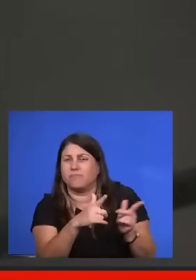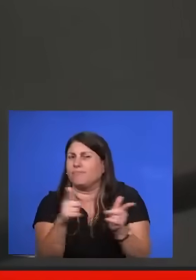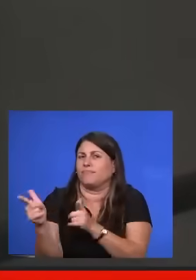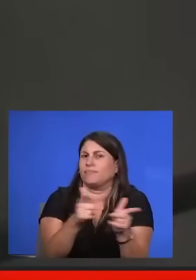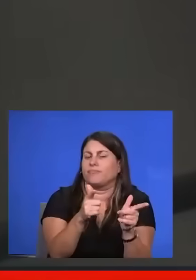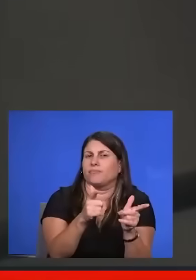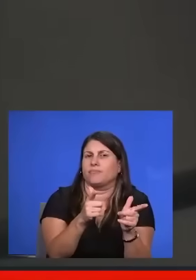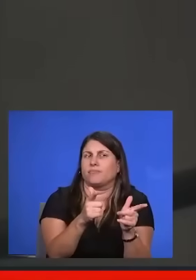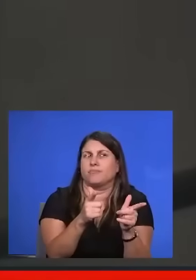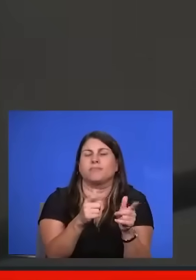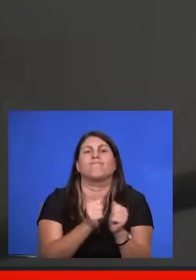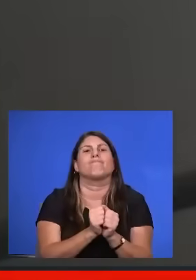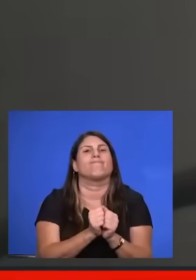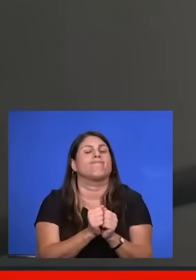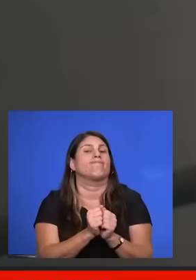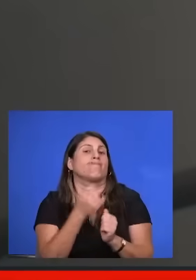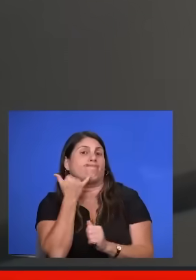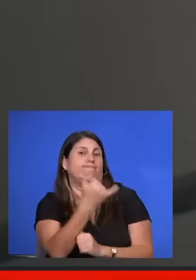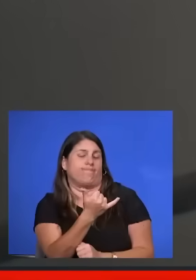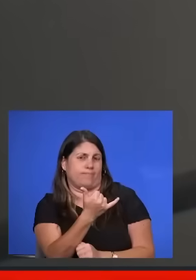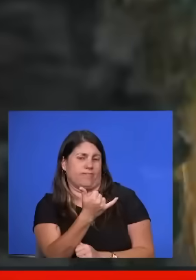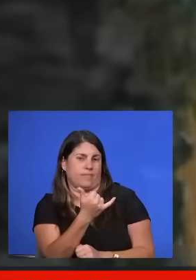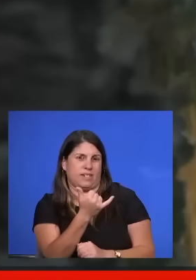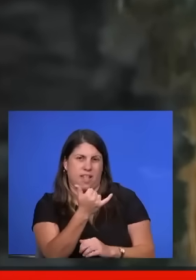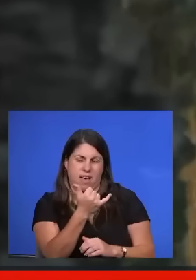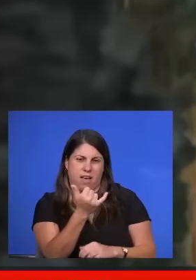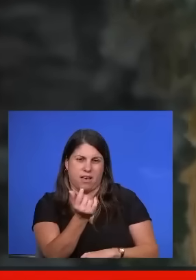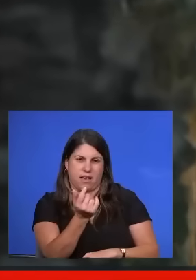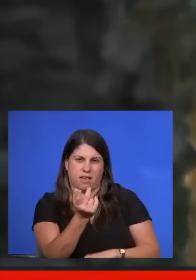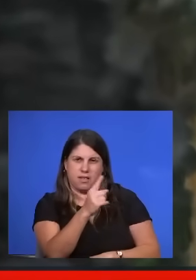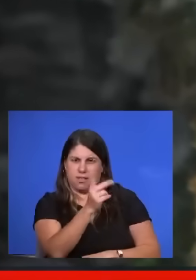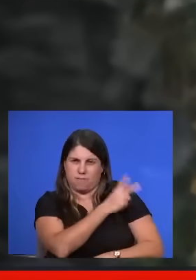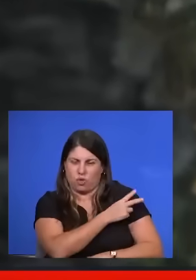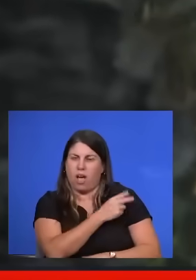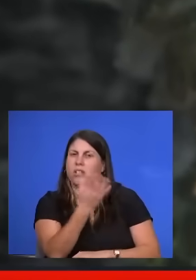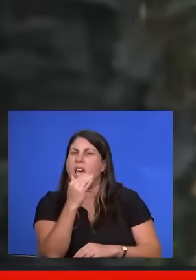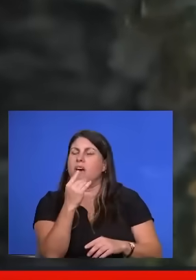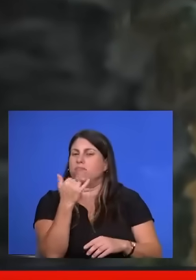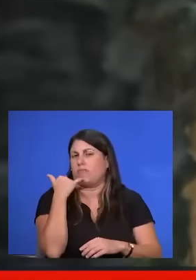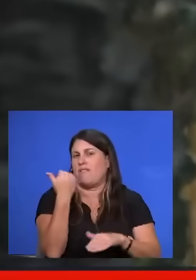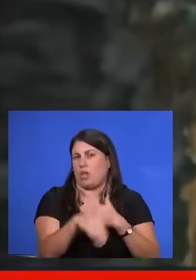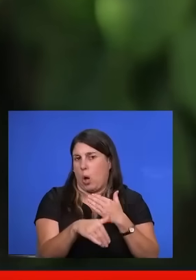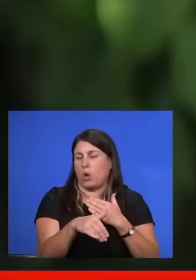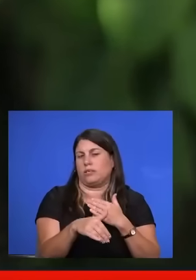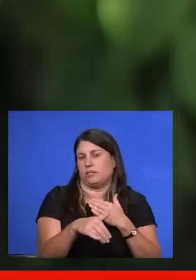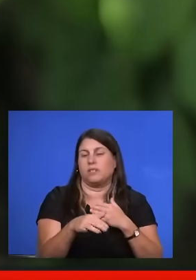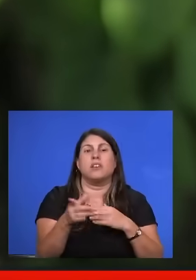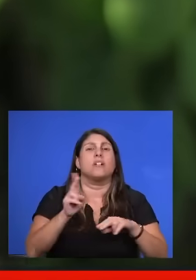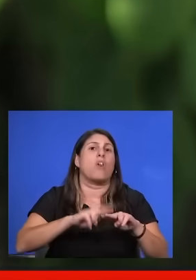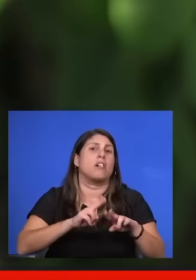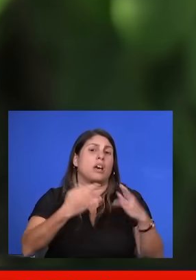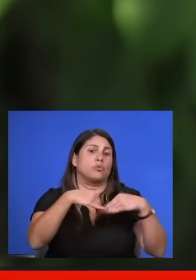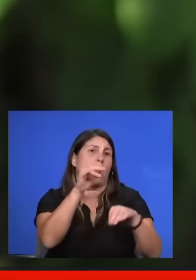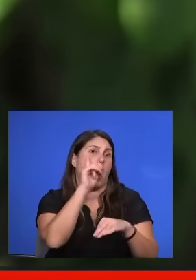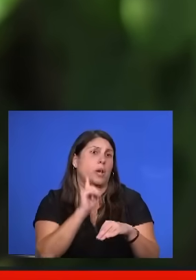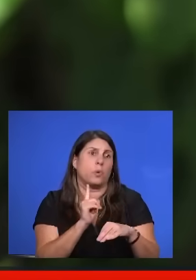השיחה למוקד החירום הייתה סימן החיים האחרון מאריה ואלי. מאז בני המשפחה היו בחוסר ודאות. התחלנו למצוא כל